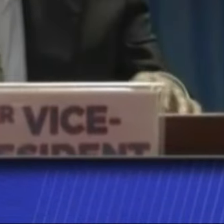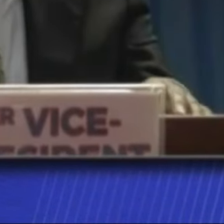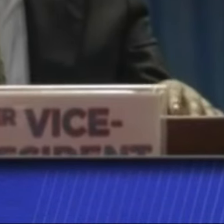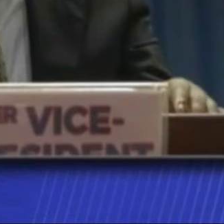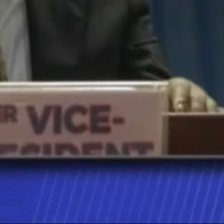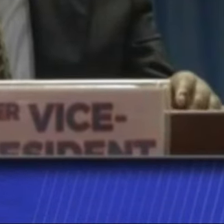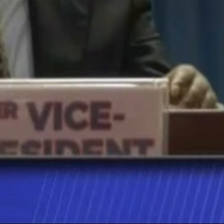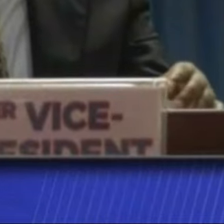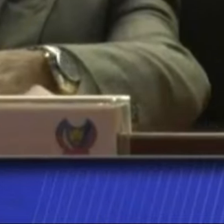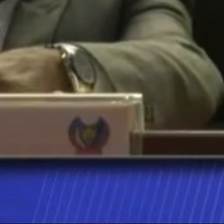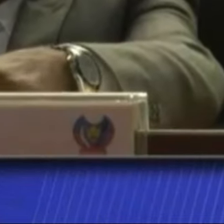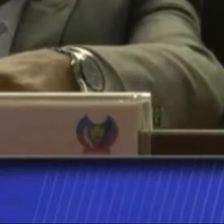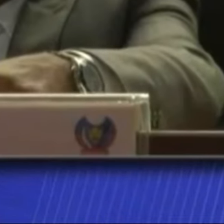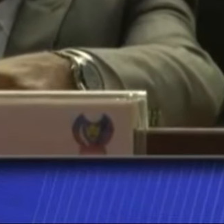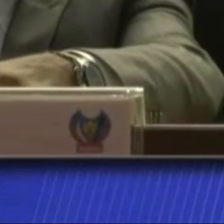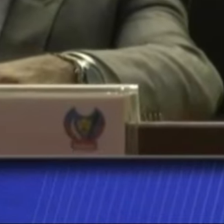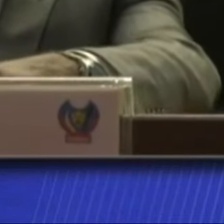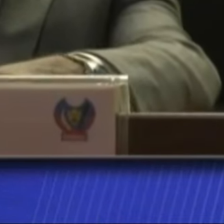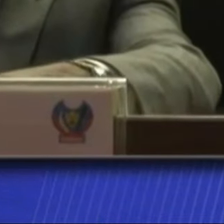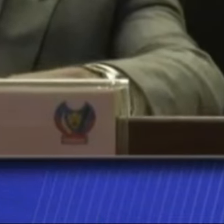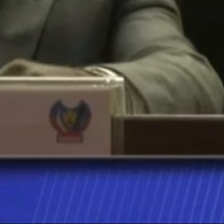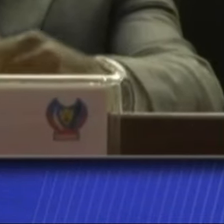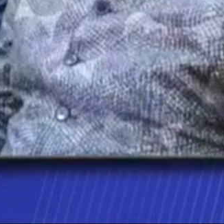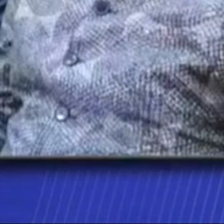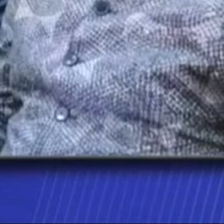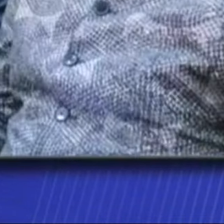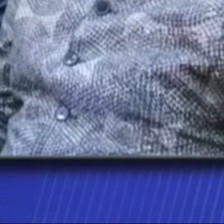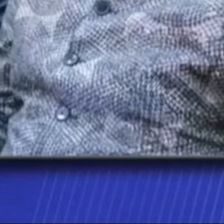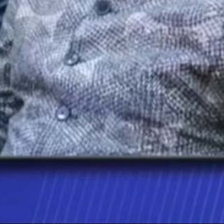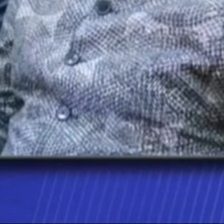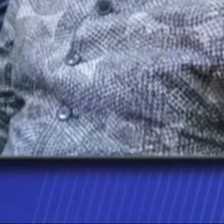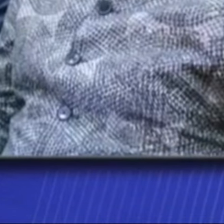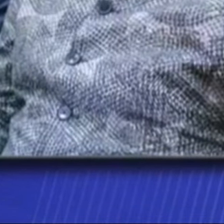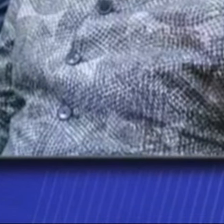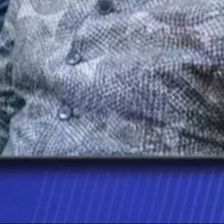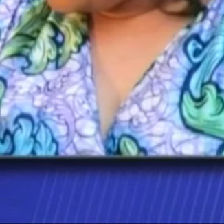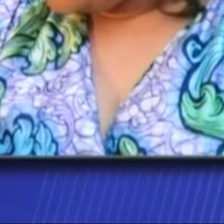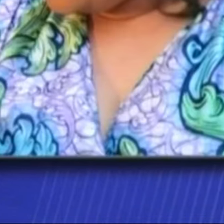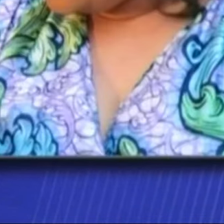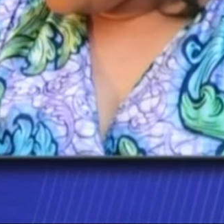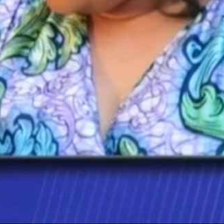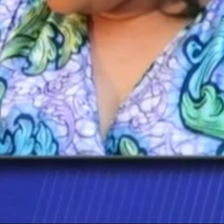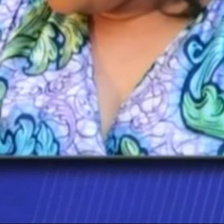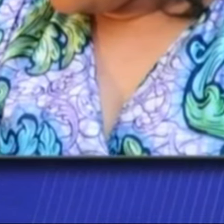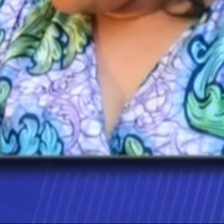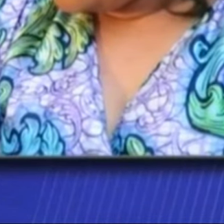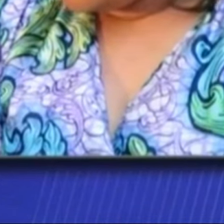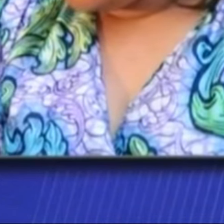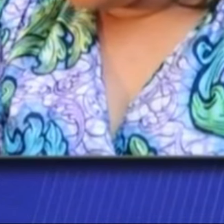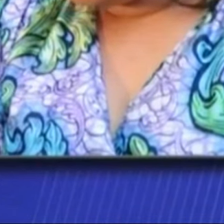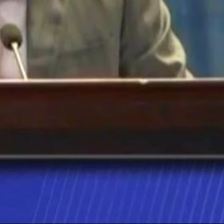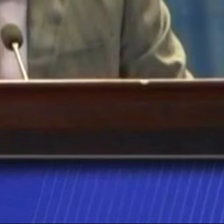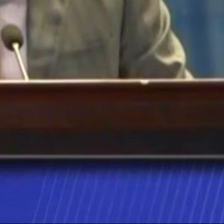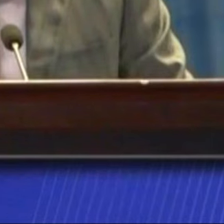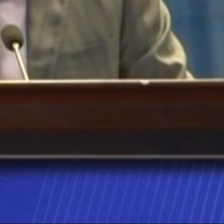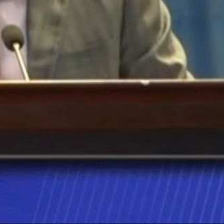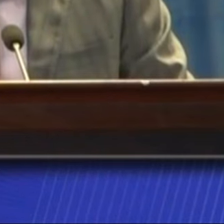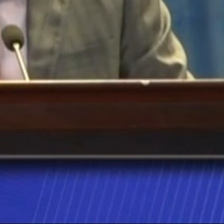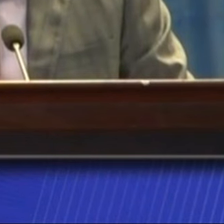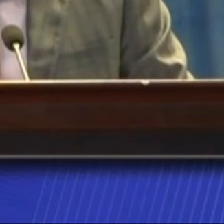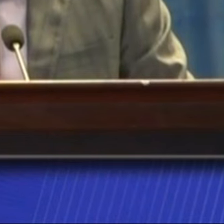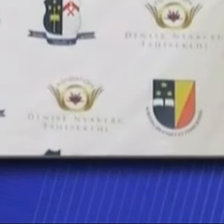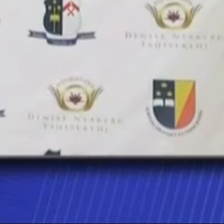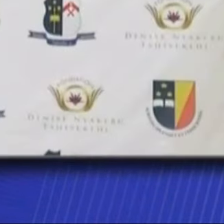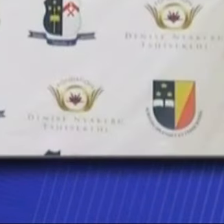retenir de la clôture ce samedi de la session ordinaire de mars à l'Assemblée nationale. Et puis, plus de 200 000 enfants en